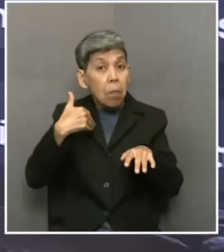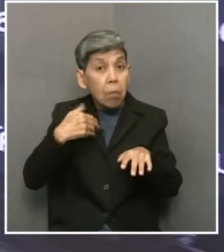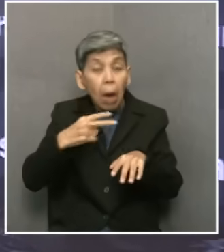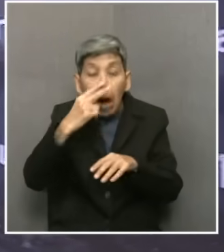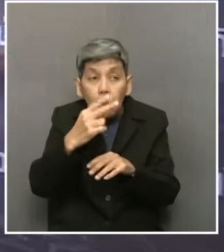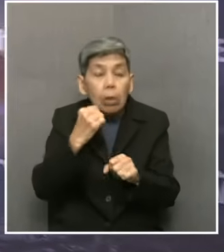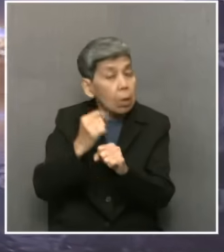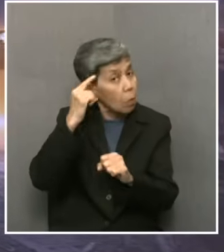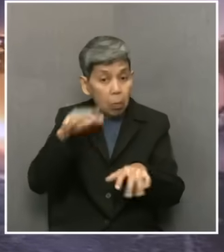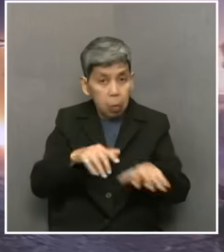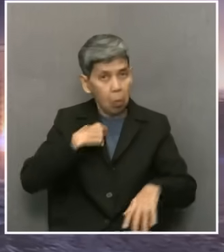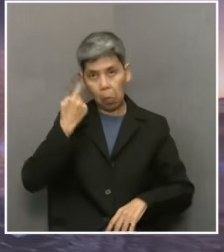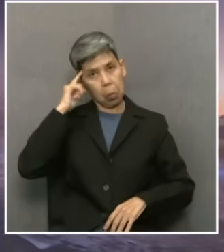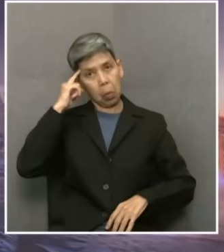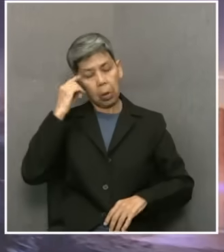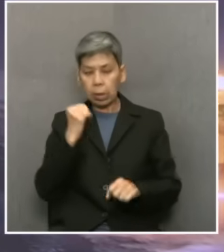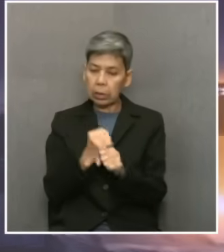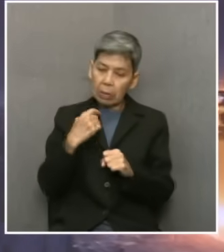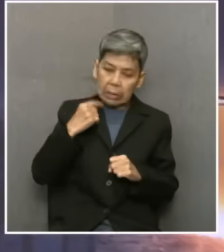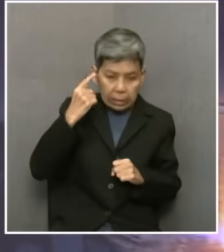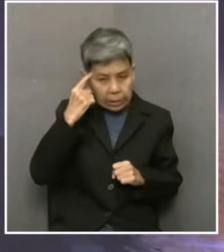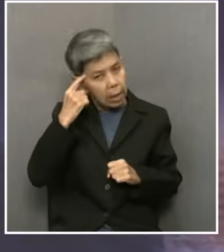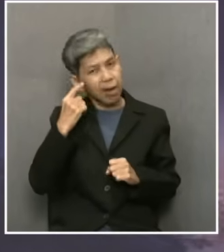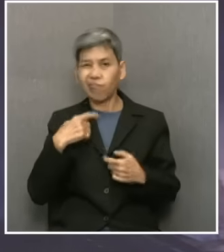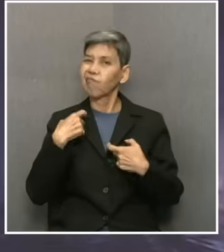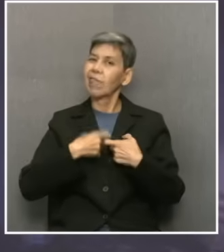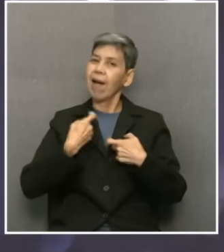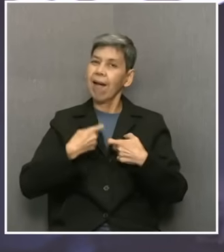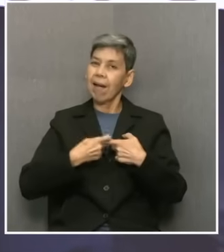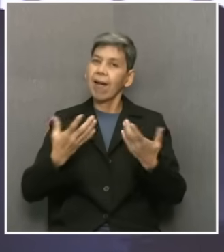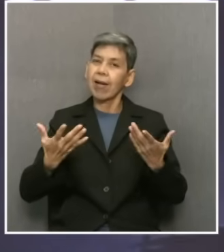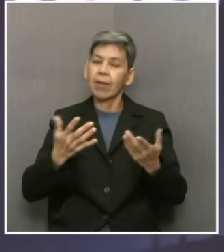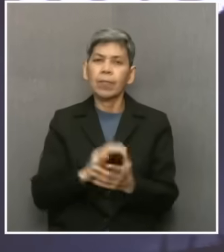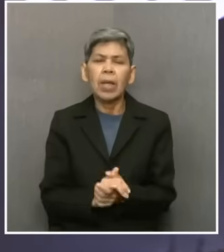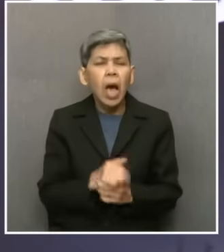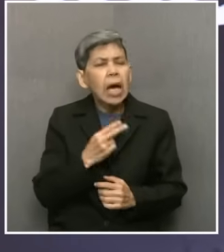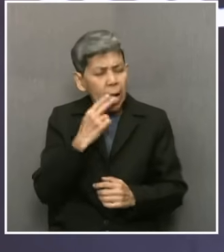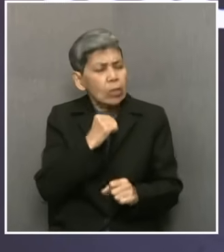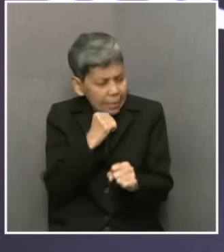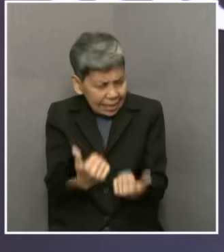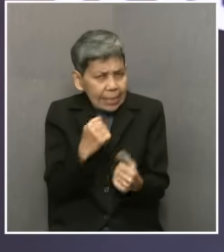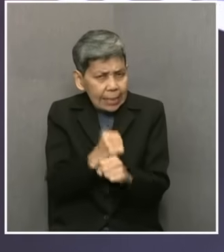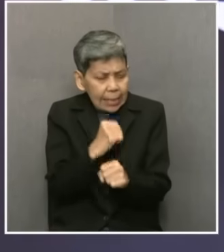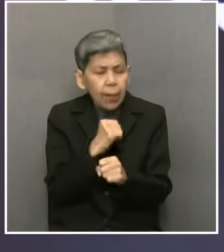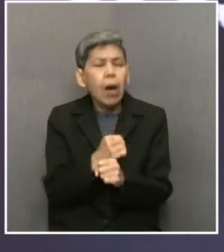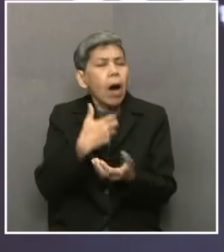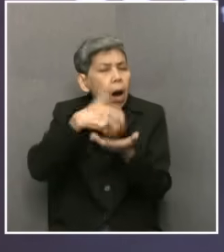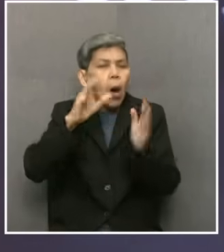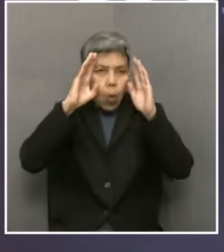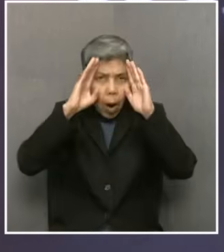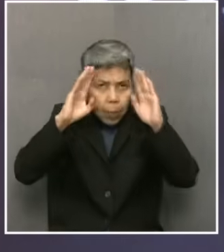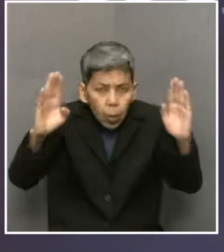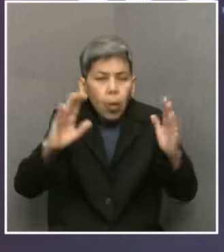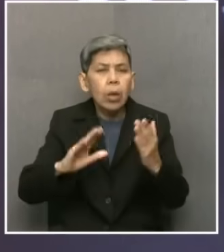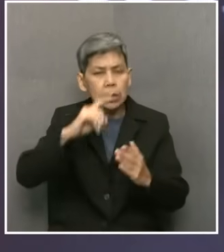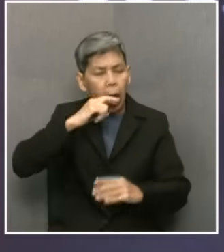ดขึ้นเมื่อไหร่ก็ไม่ทราบเราไม่สามารถที่จะคำนวณหรือว่ากะเกณฑ์ล่วงหน้าได้สิ่งที่เราทำได้ก็คือให้ความรู้กับคนในประเ